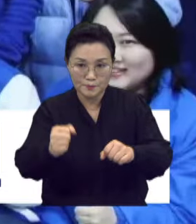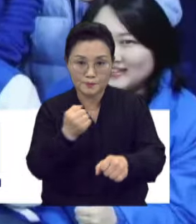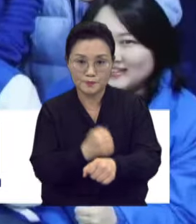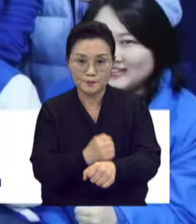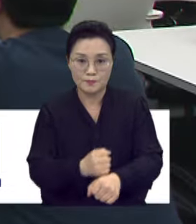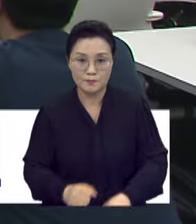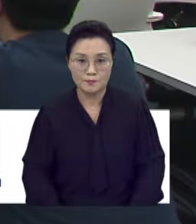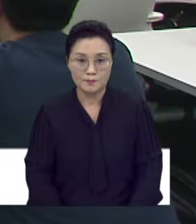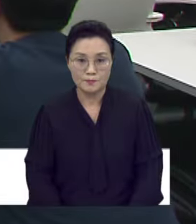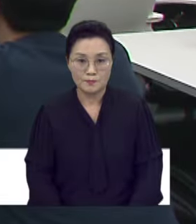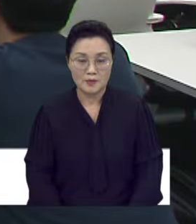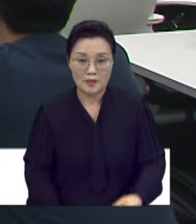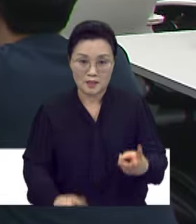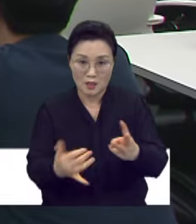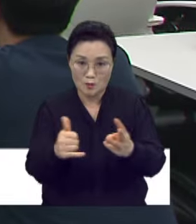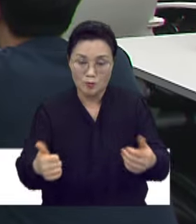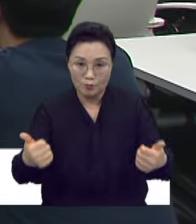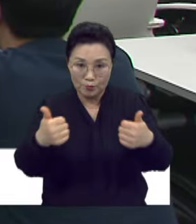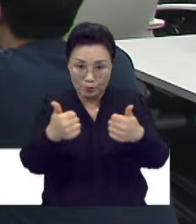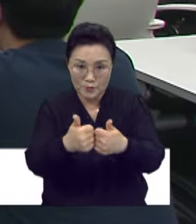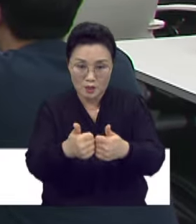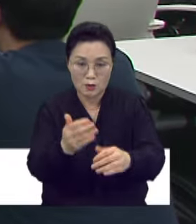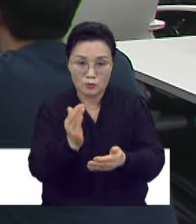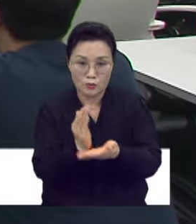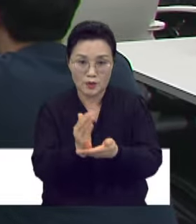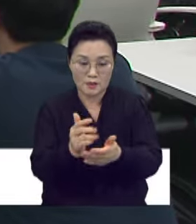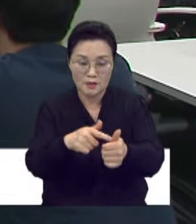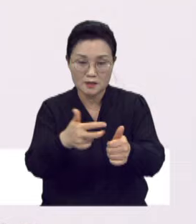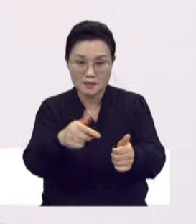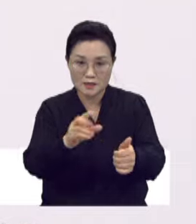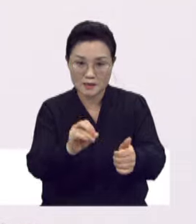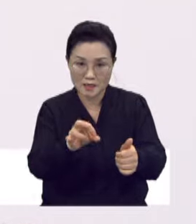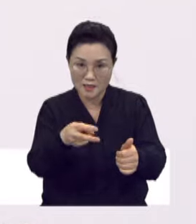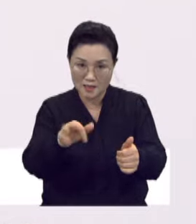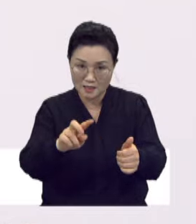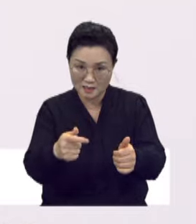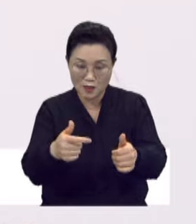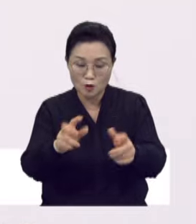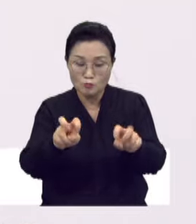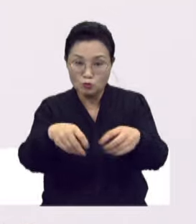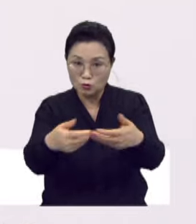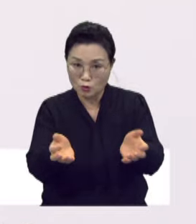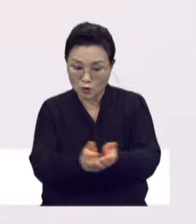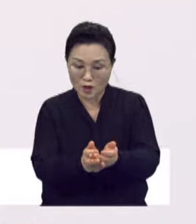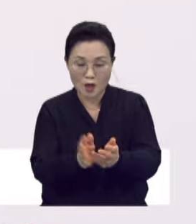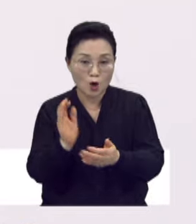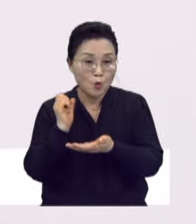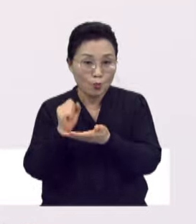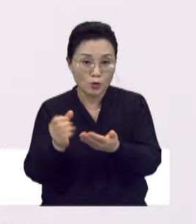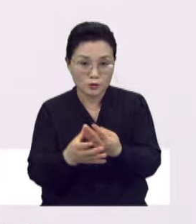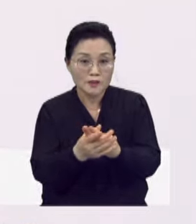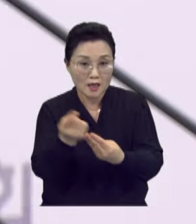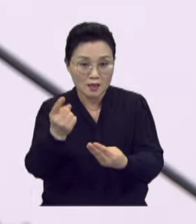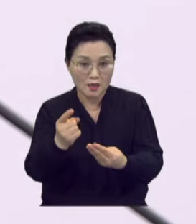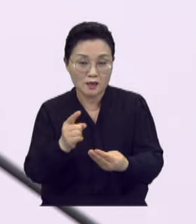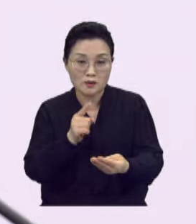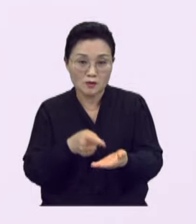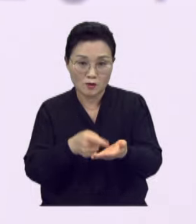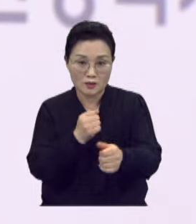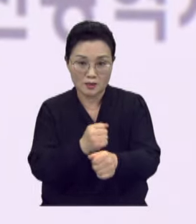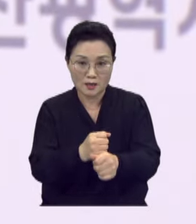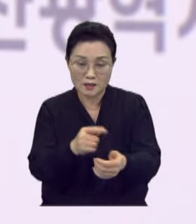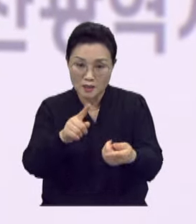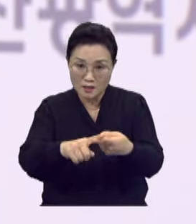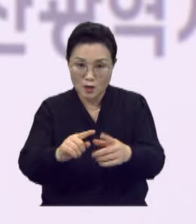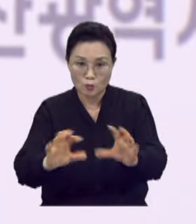있습니다. 3자 구도로 안개 속인 수영구에서는 장해찬 무소속 후보가 보수 단일화 경선 카드를 들고 나왔습니다. 이에